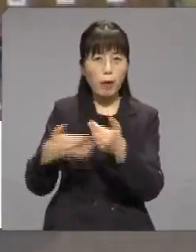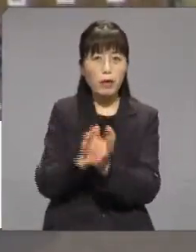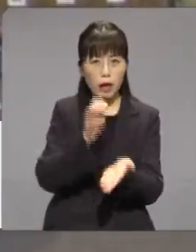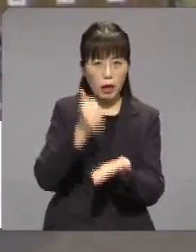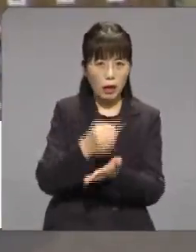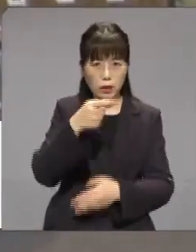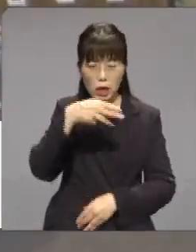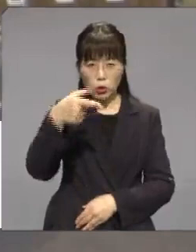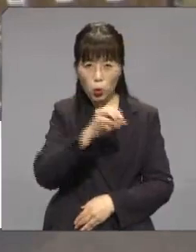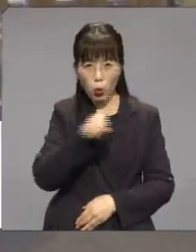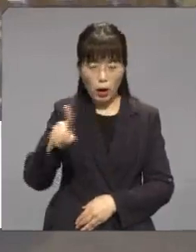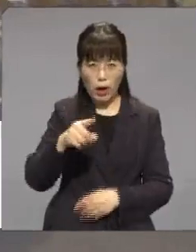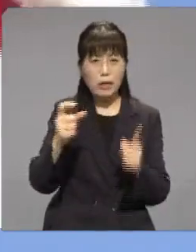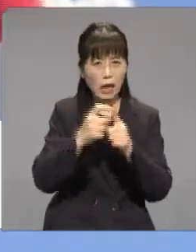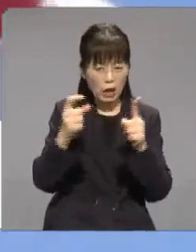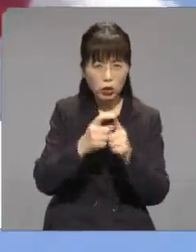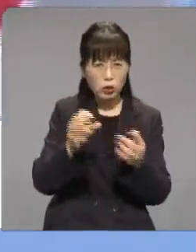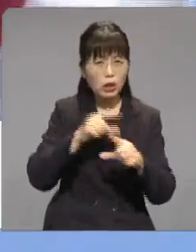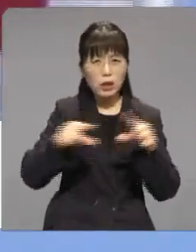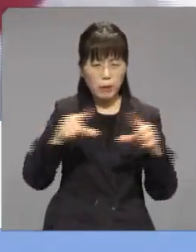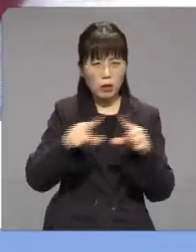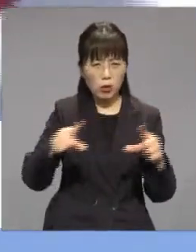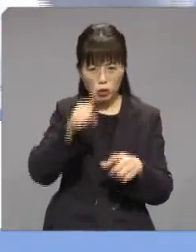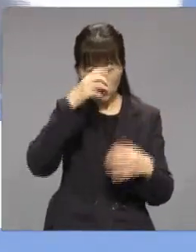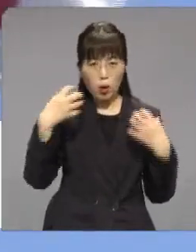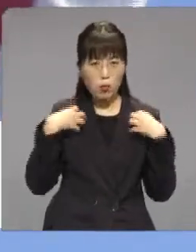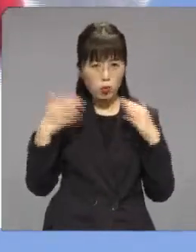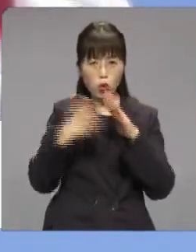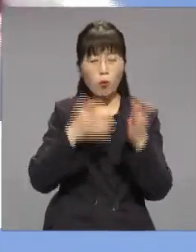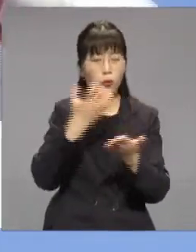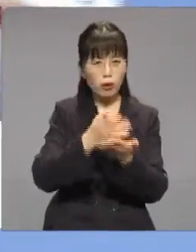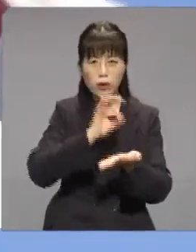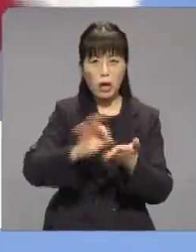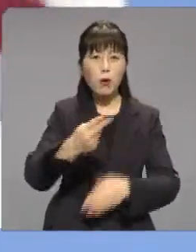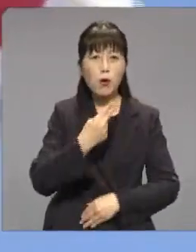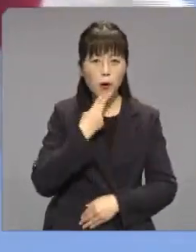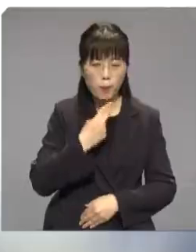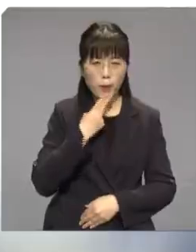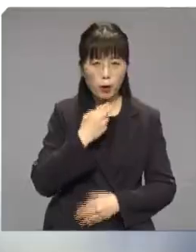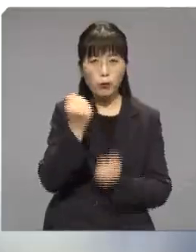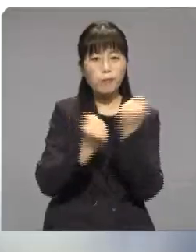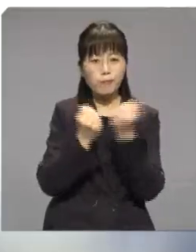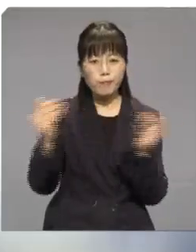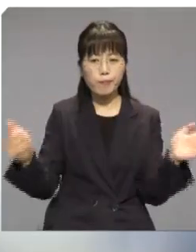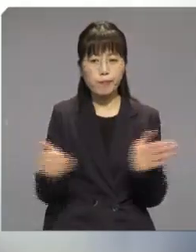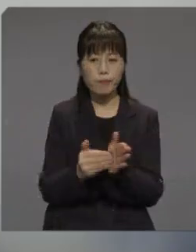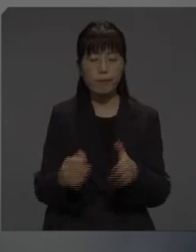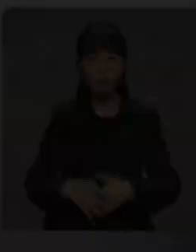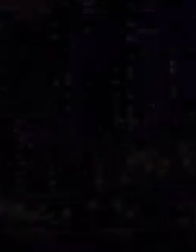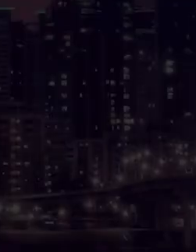대동화 전쟁 용어는 현재 일반적으로 정무 공문서에 사용하지 않고 있다고